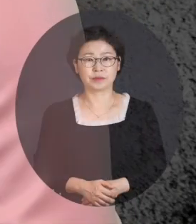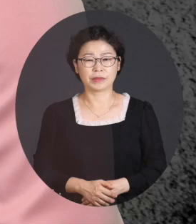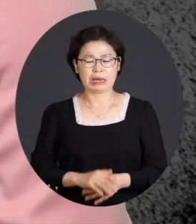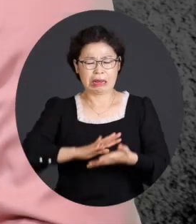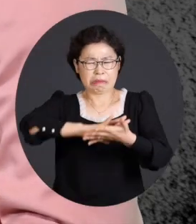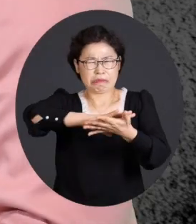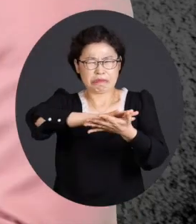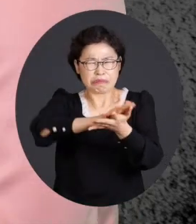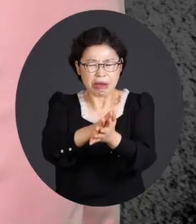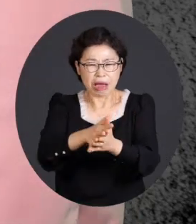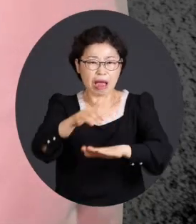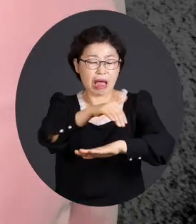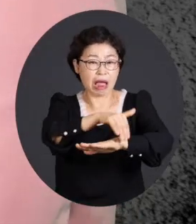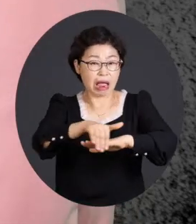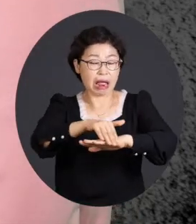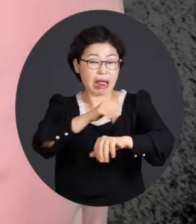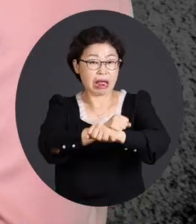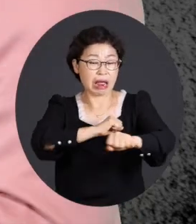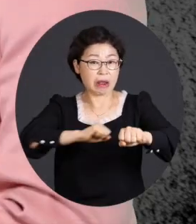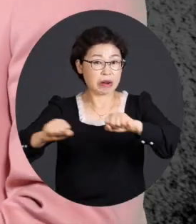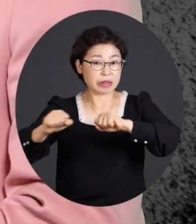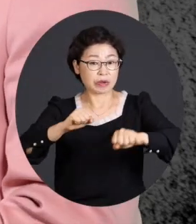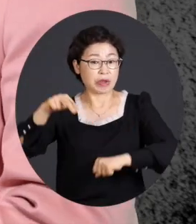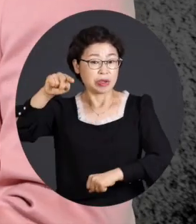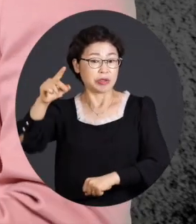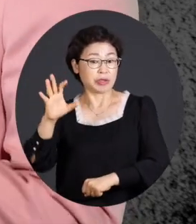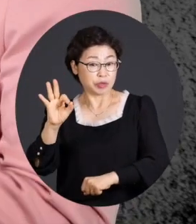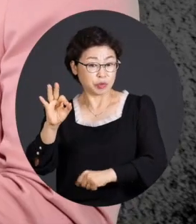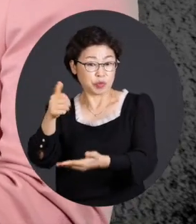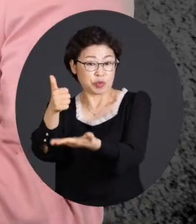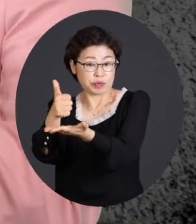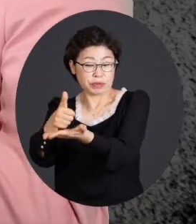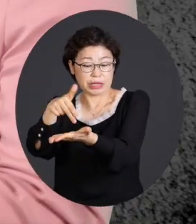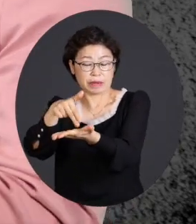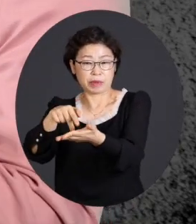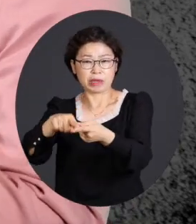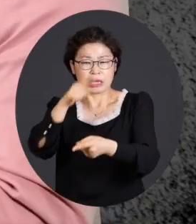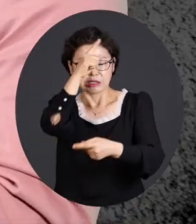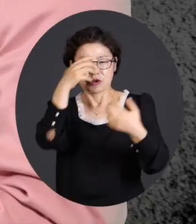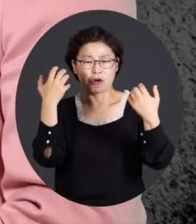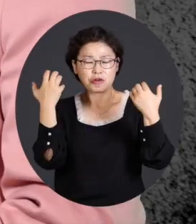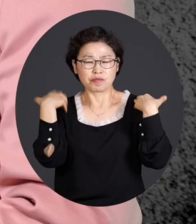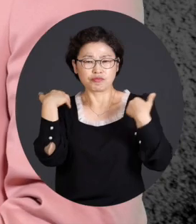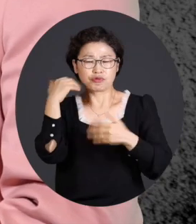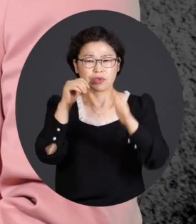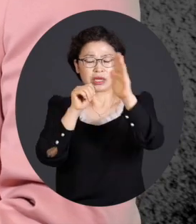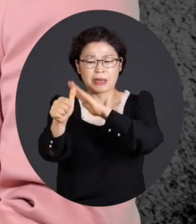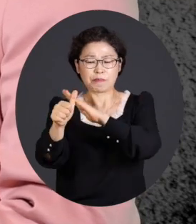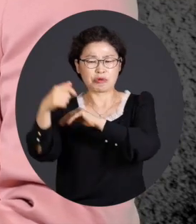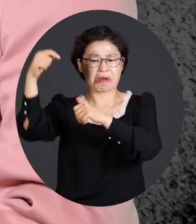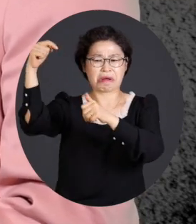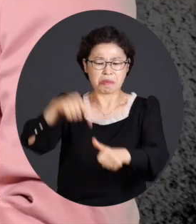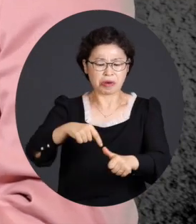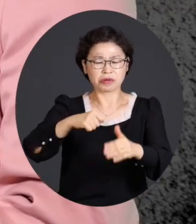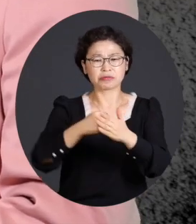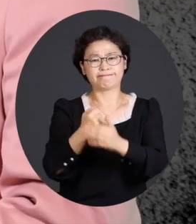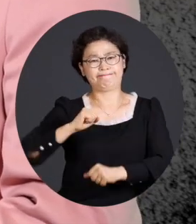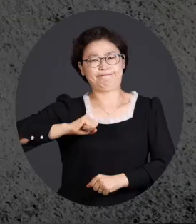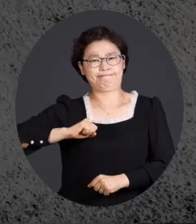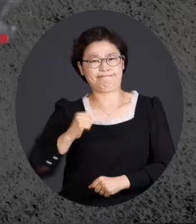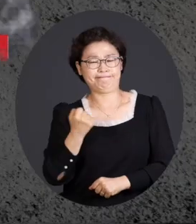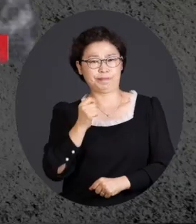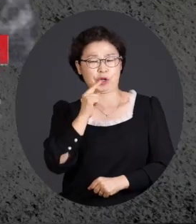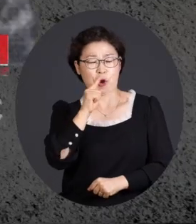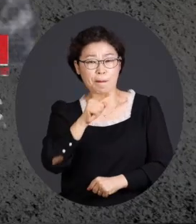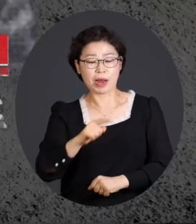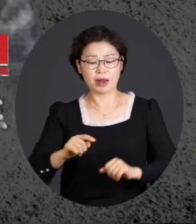초토화 작전을 집행한 송효찬 연대장은 정부의 최고 지령에 따라 수행했다라고 했습니다.